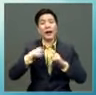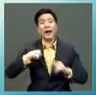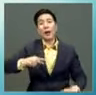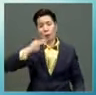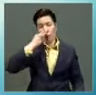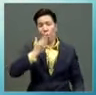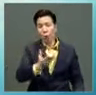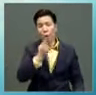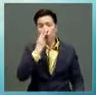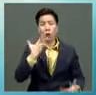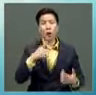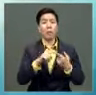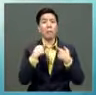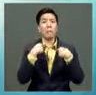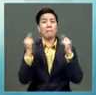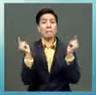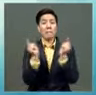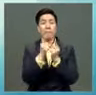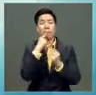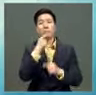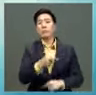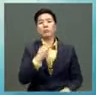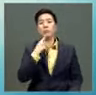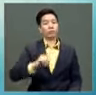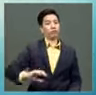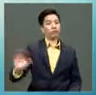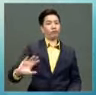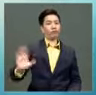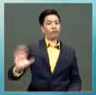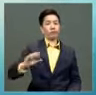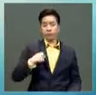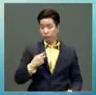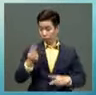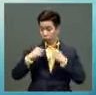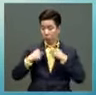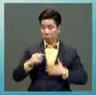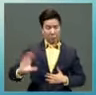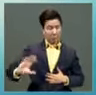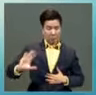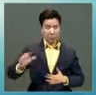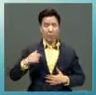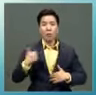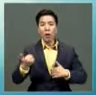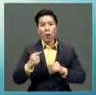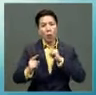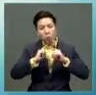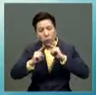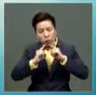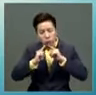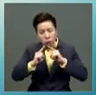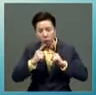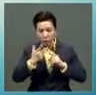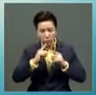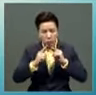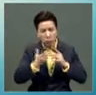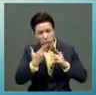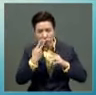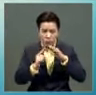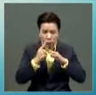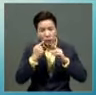ได้รับการปฏิเสธในขั้นแรกต้องมีการเจรจากันอยู่พักใหญ่และนำไ